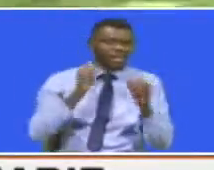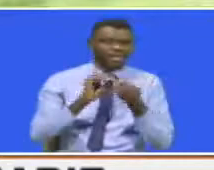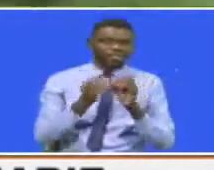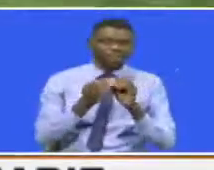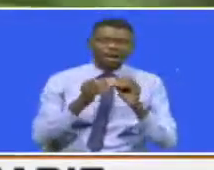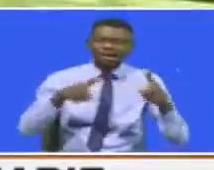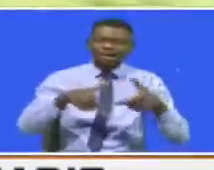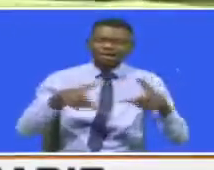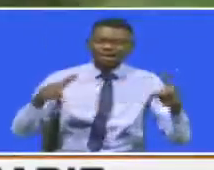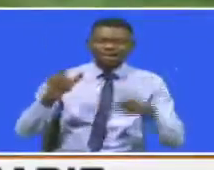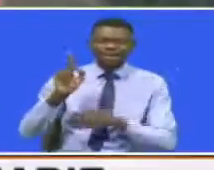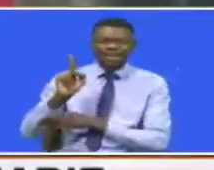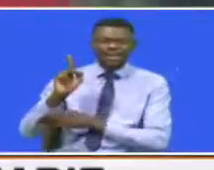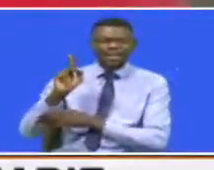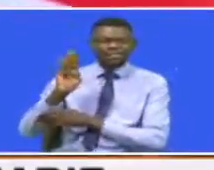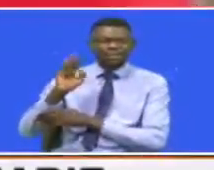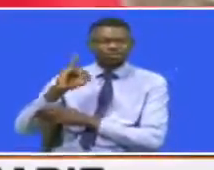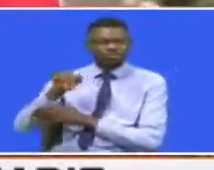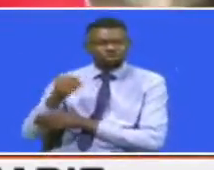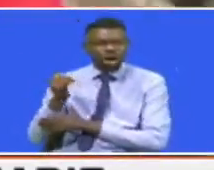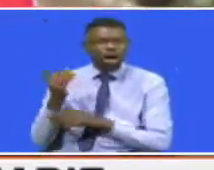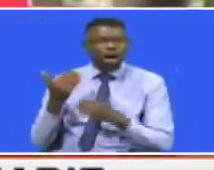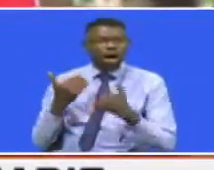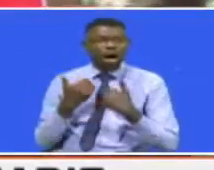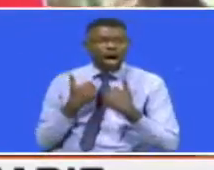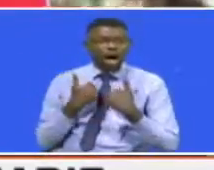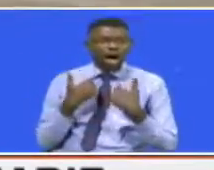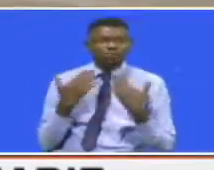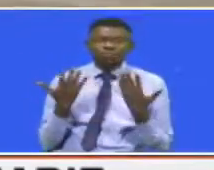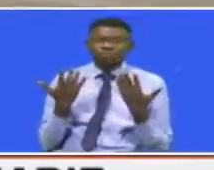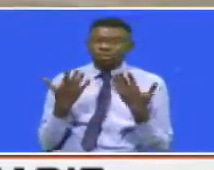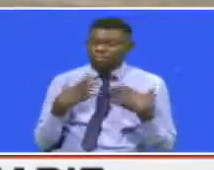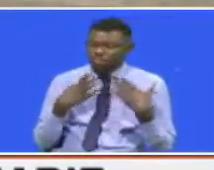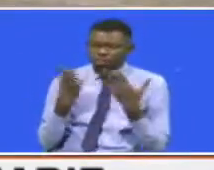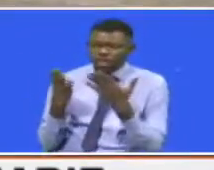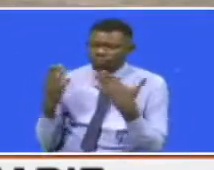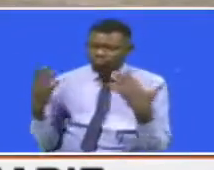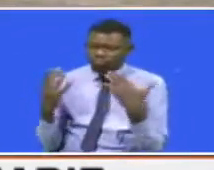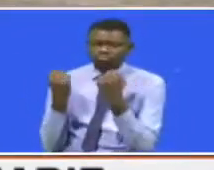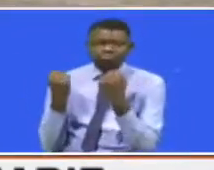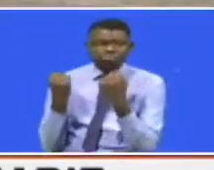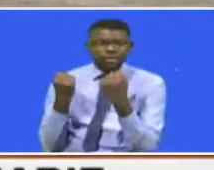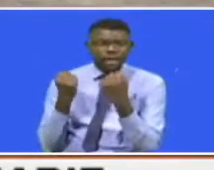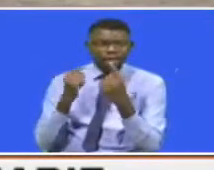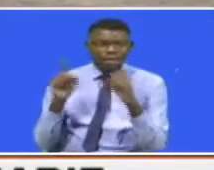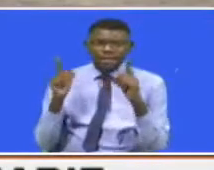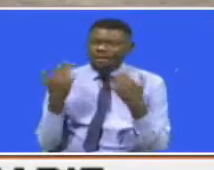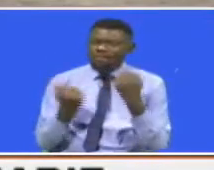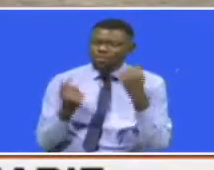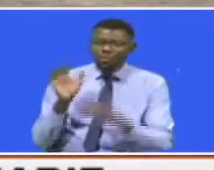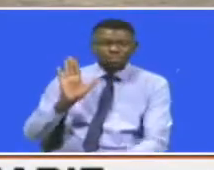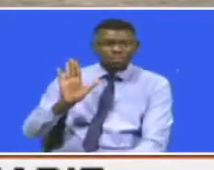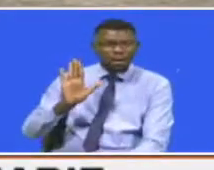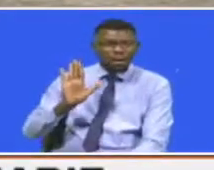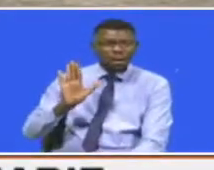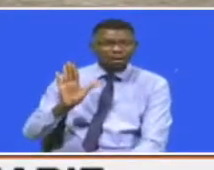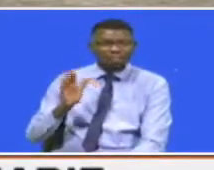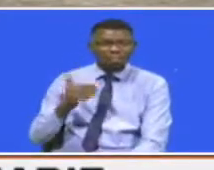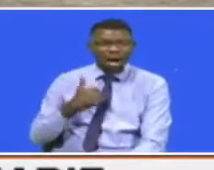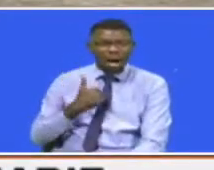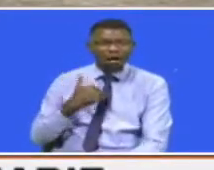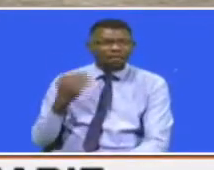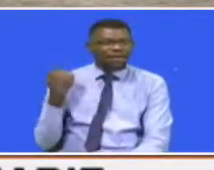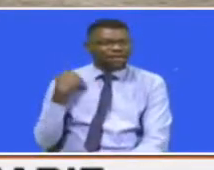KDJ lililokuwa limeibiwa likiwa na mtoto aliyekuwa ameshikwa mateka. Ila gari alimokuwa akisafiria Sharif lilikuwa na nambari ya